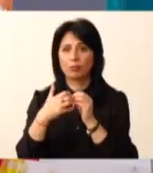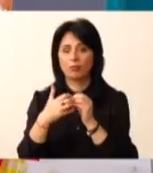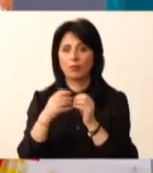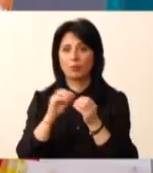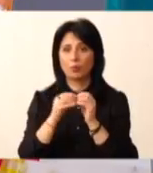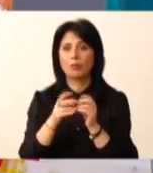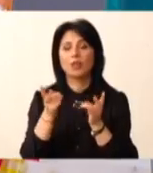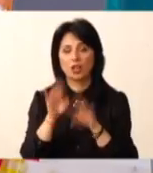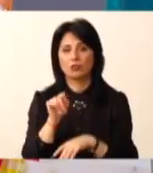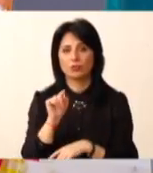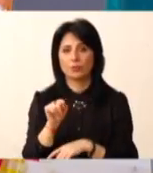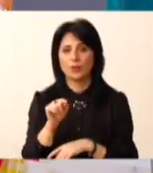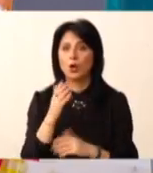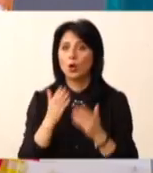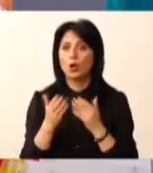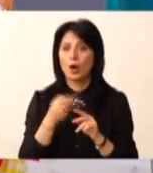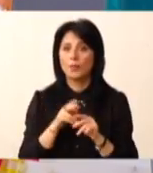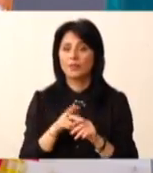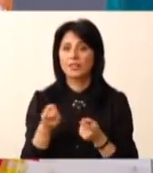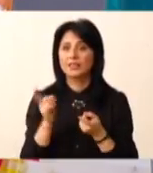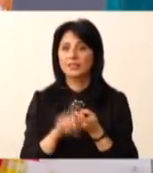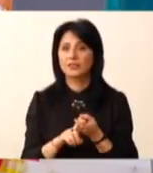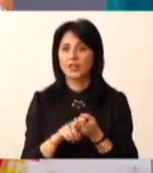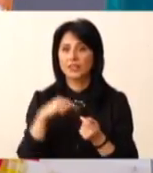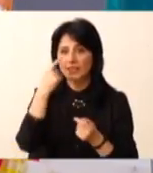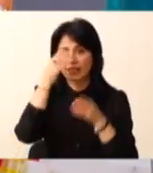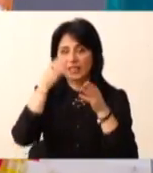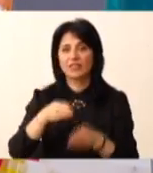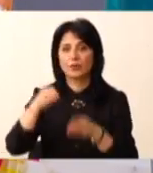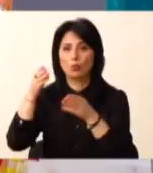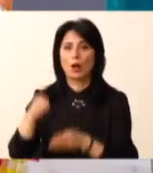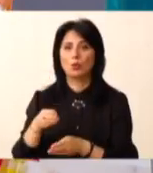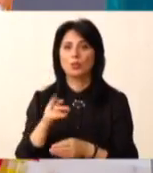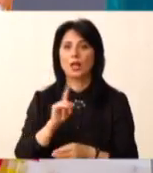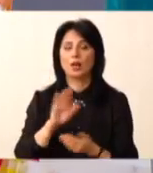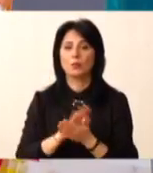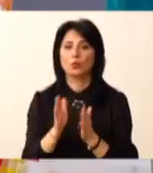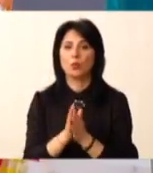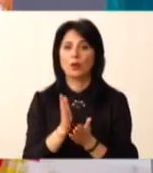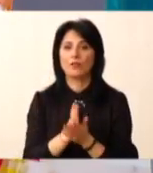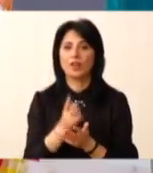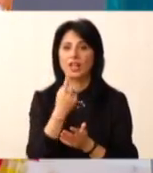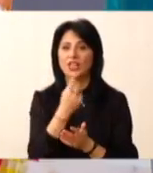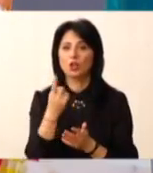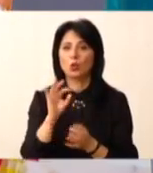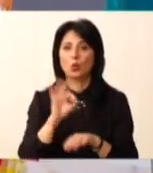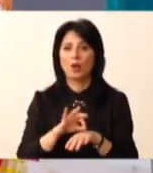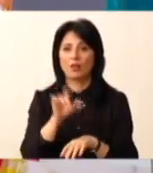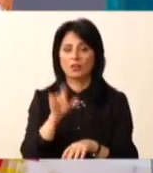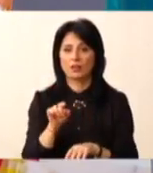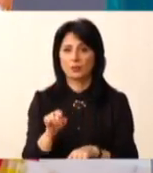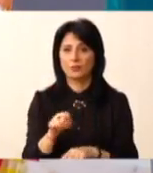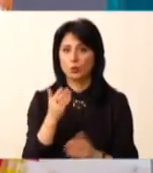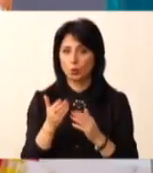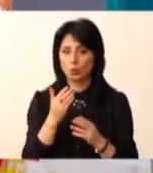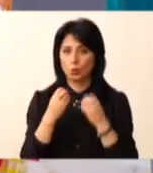პრობლემა რჩება. ამიტომ დამოკიდებულია ინდივიდუალურად რა მდგომარეობა გვაქვს თითოეულ კონკრეტულ პაციენტთან.